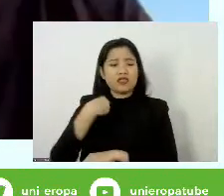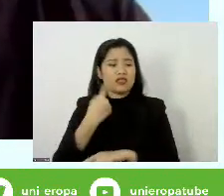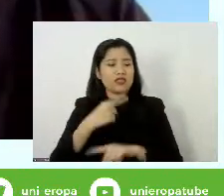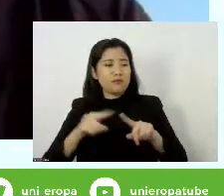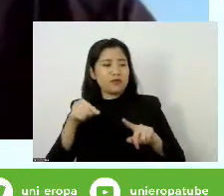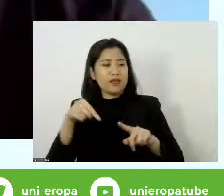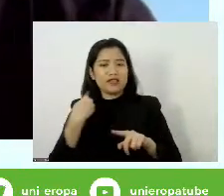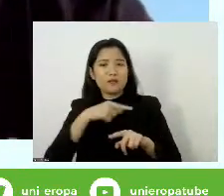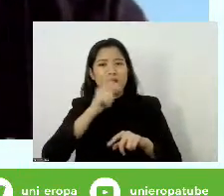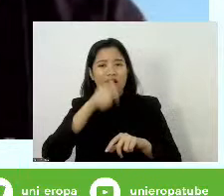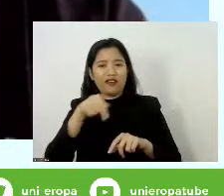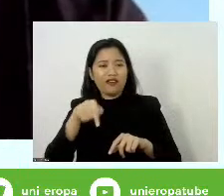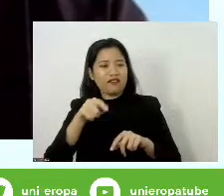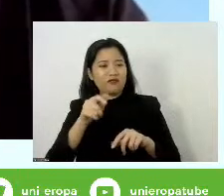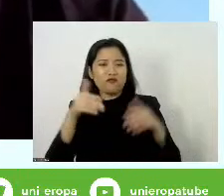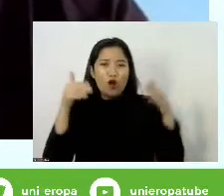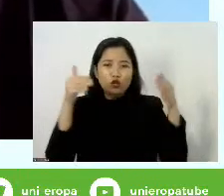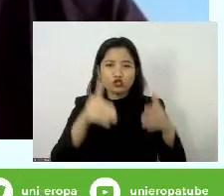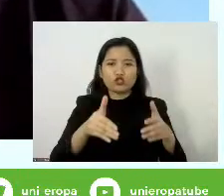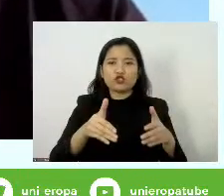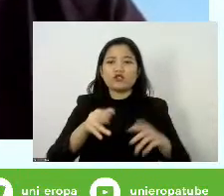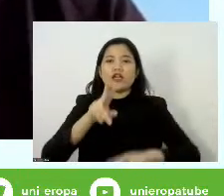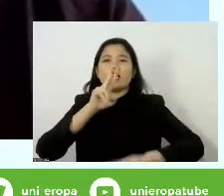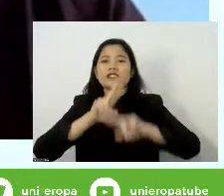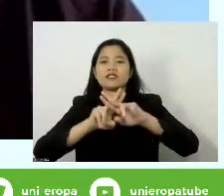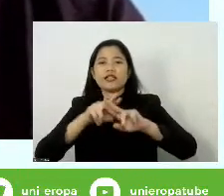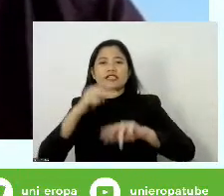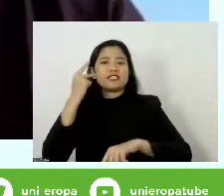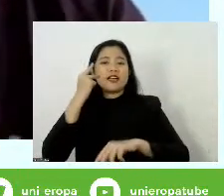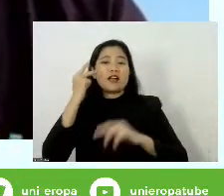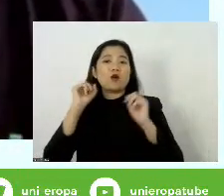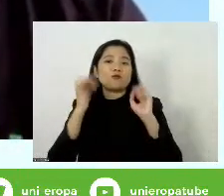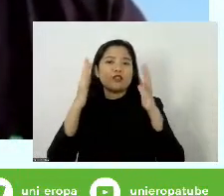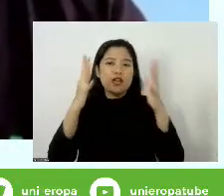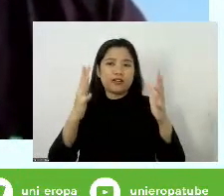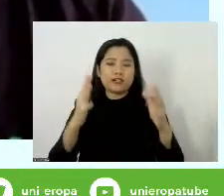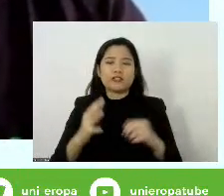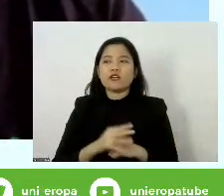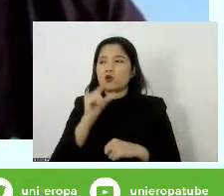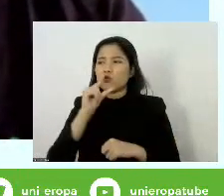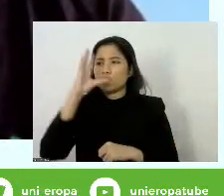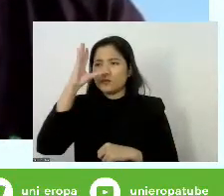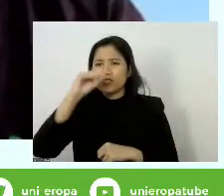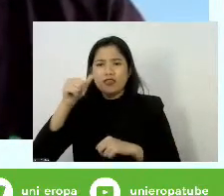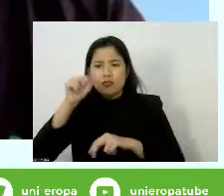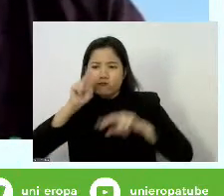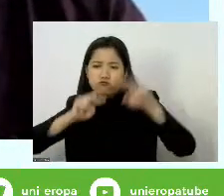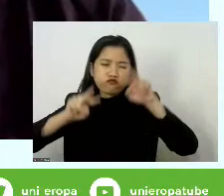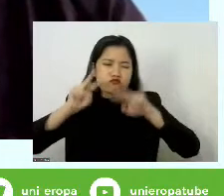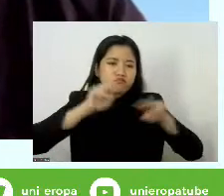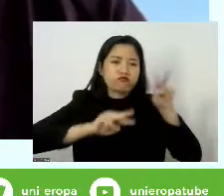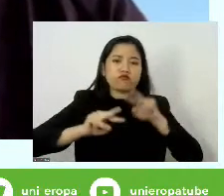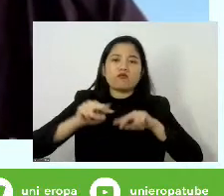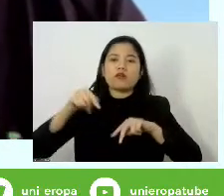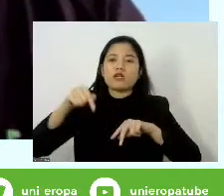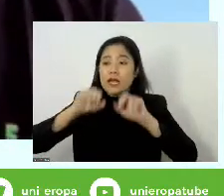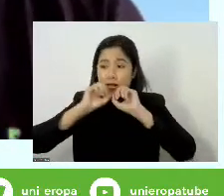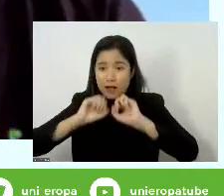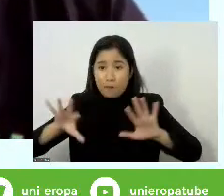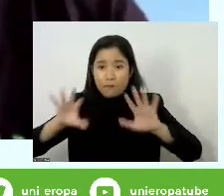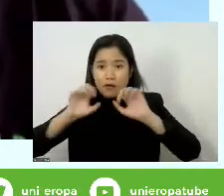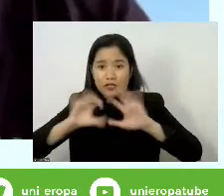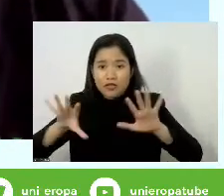mengukur juga dampak dan monitoring dipimpinnya tersebut gitu Om jadi yang kami lakukan adalah kampanye